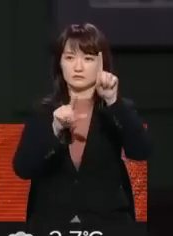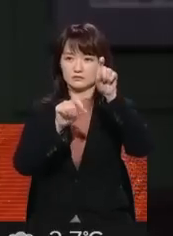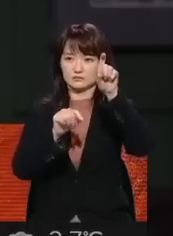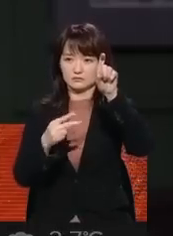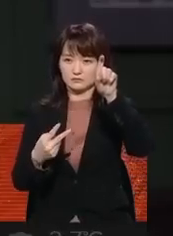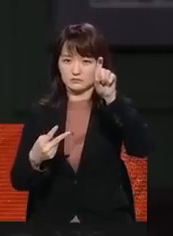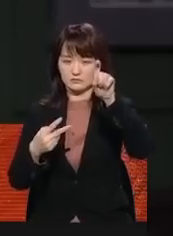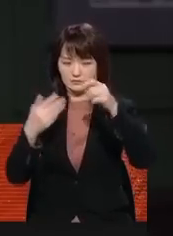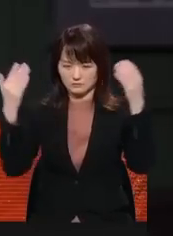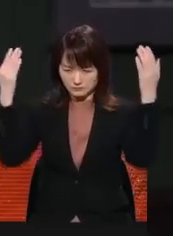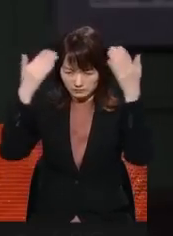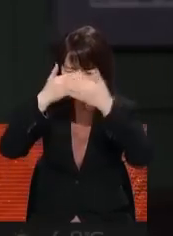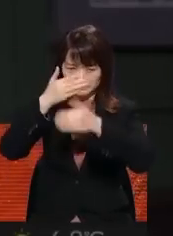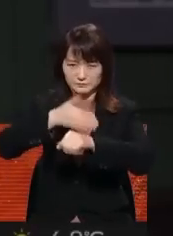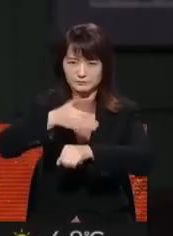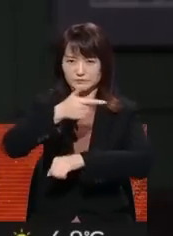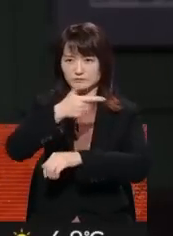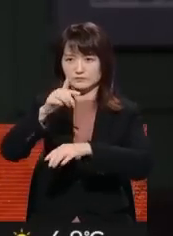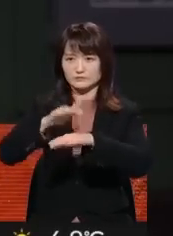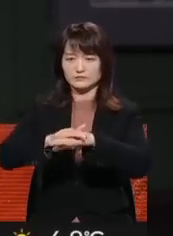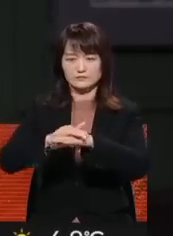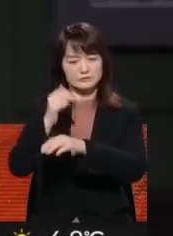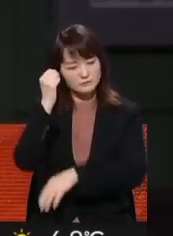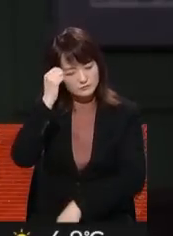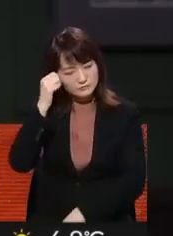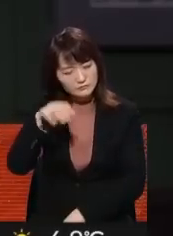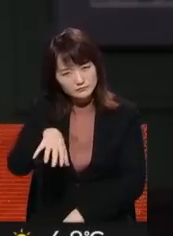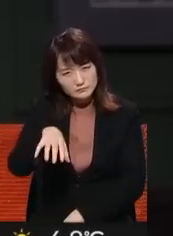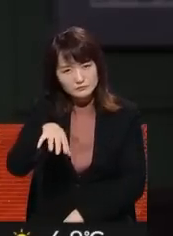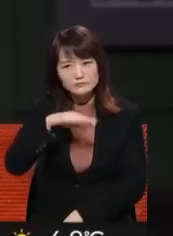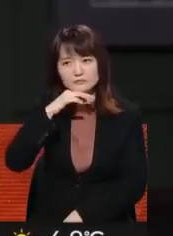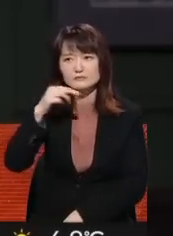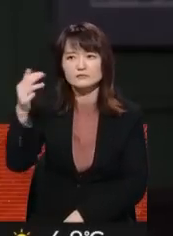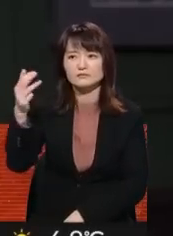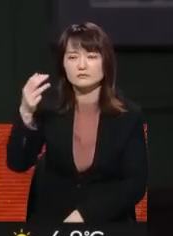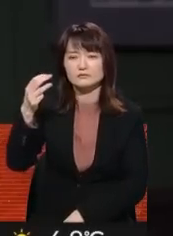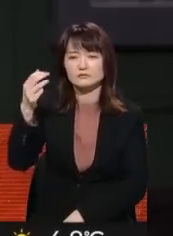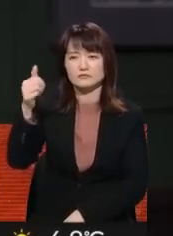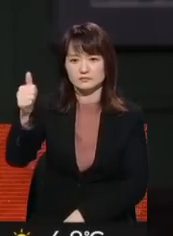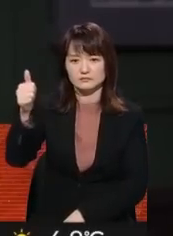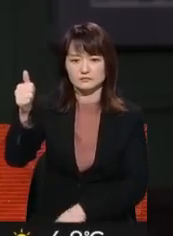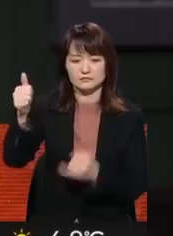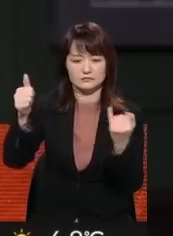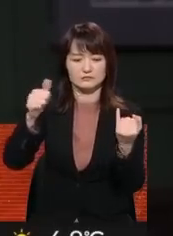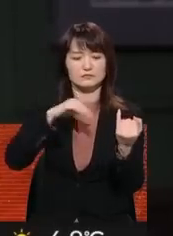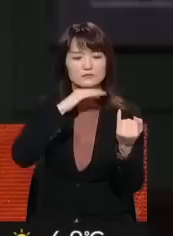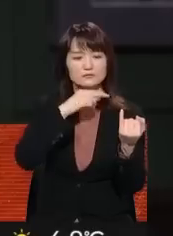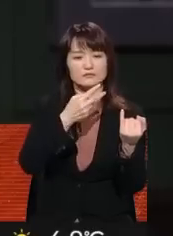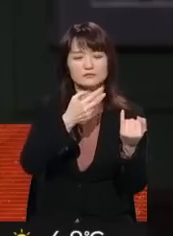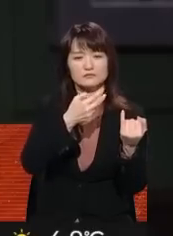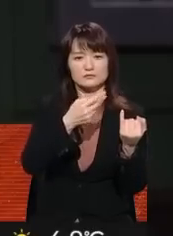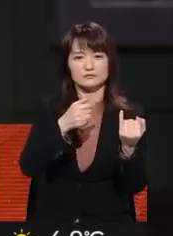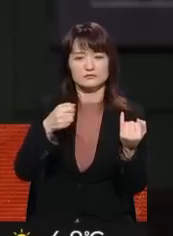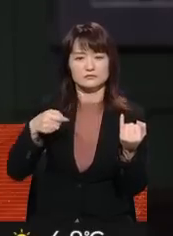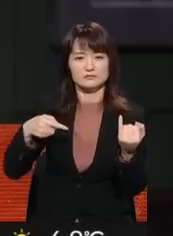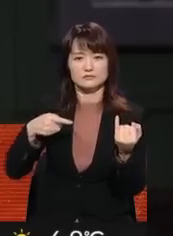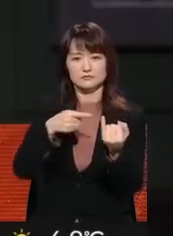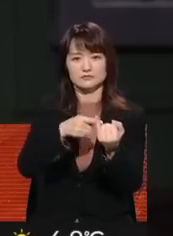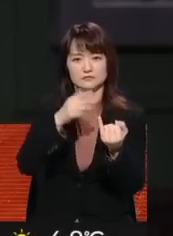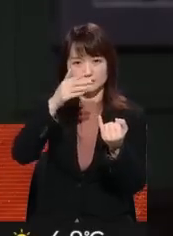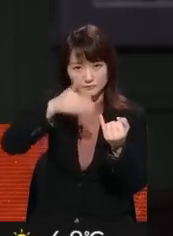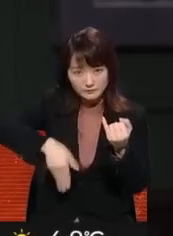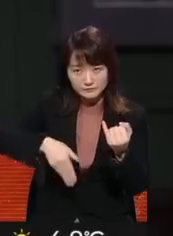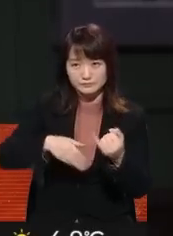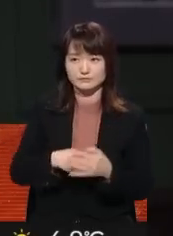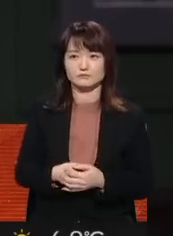2일인데요 밤 9시쯤에 대전에 숙박업소에서 80대 남성이 70대 여성을 살해하려다 미수에 그친 사건입니다 당시에